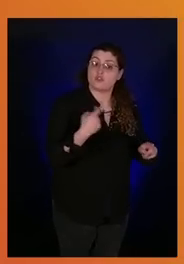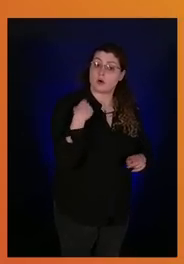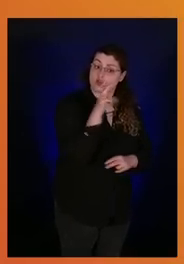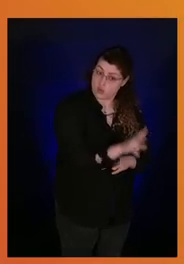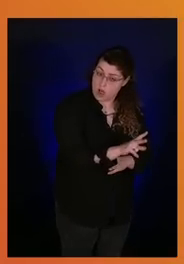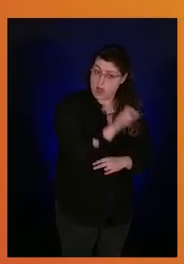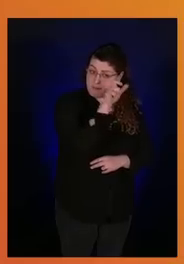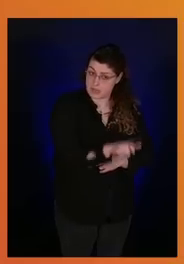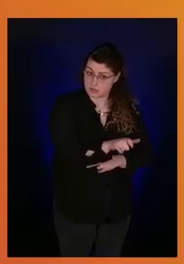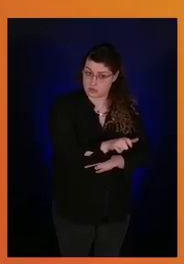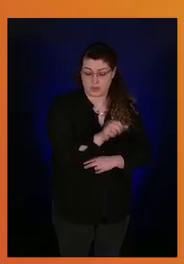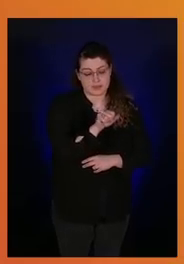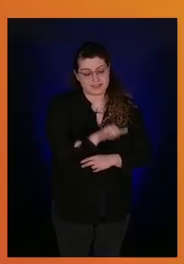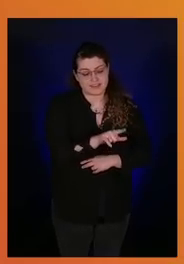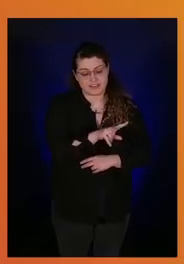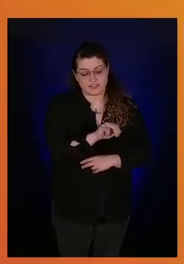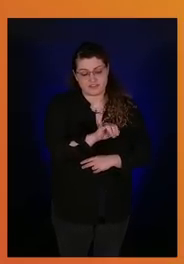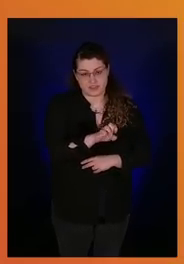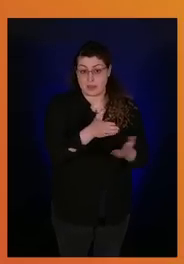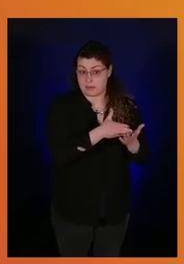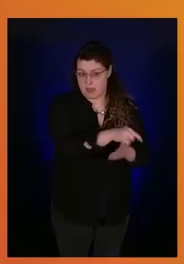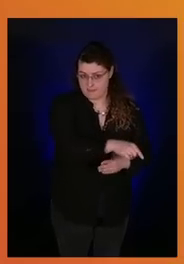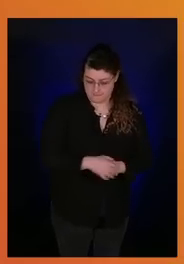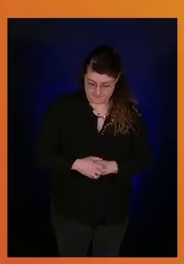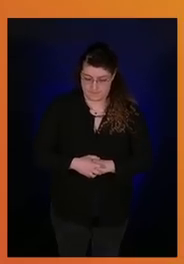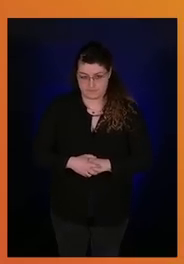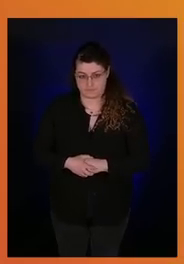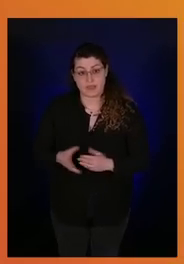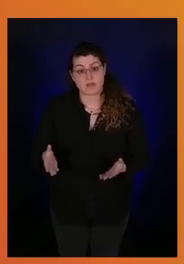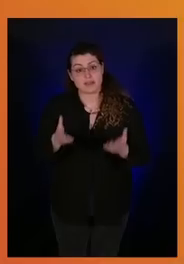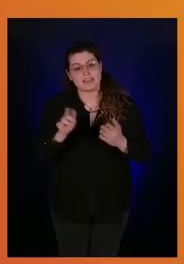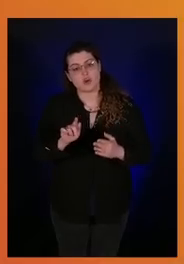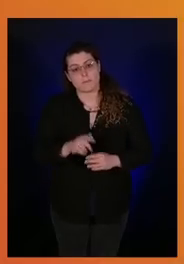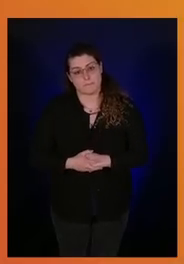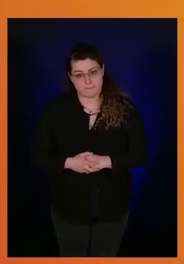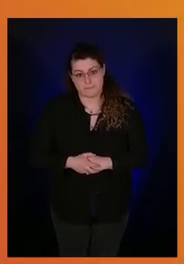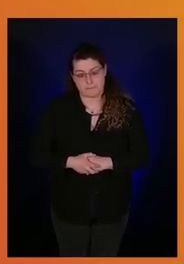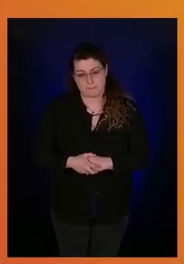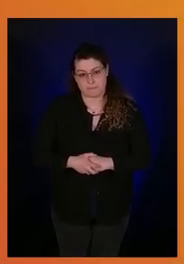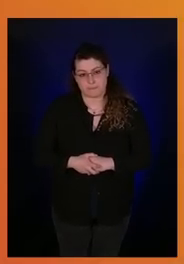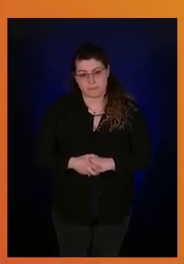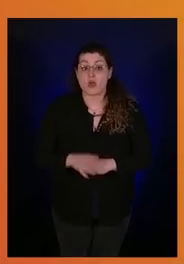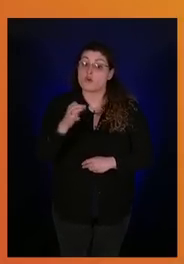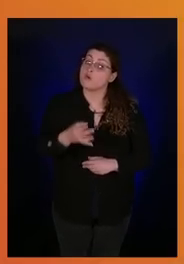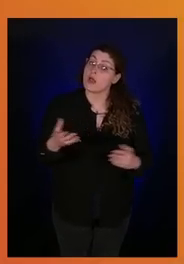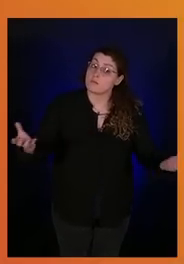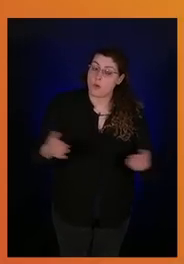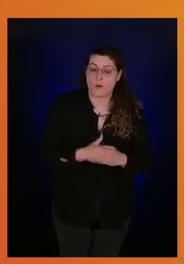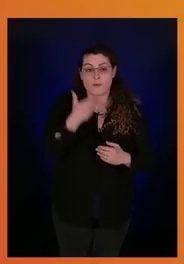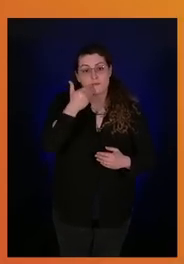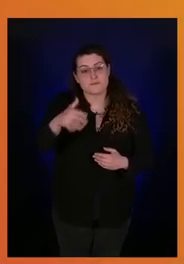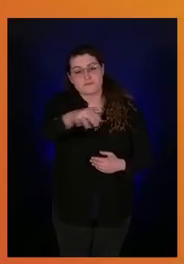3, Bertuis Sylvie. C'est Guillaume. 1, 2. Ouais. Donc, bonjour à